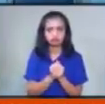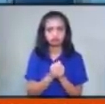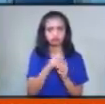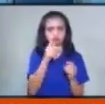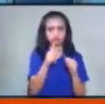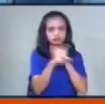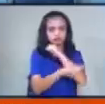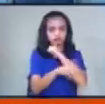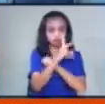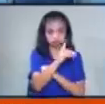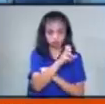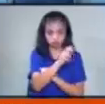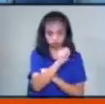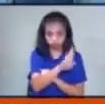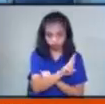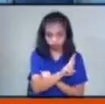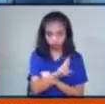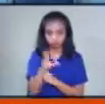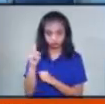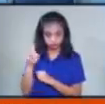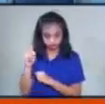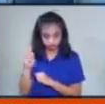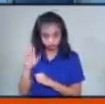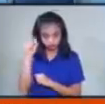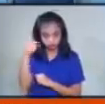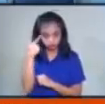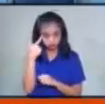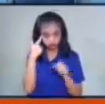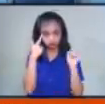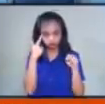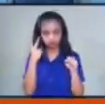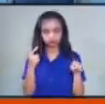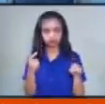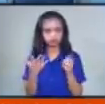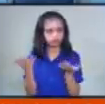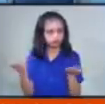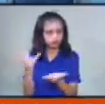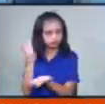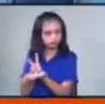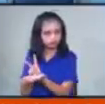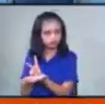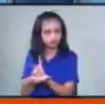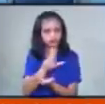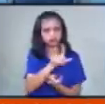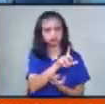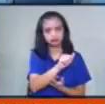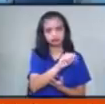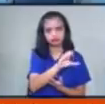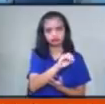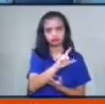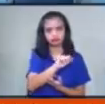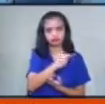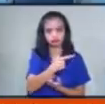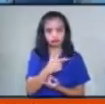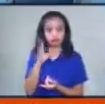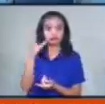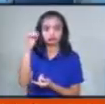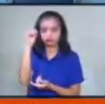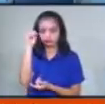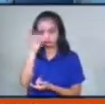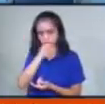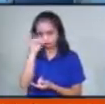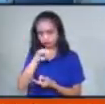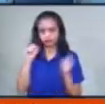Provincial Office po, sir. DNR? Opo, sir. O, gobyerno yun, tanggapan ng gobyerno. Saan lugar? Sa Lawag City po, sir. Okay, sa Ilocos? Ilocos